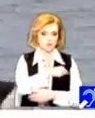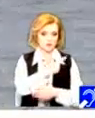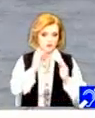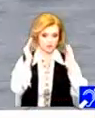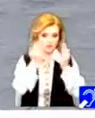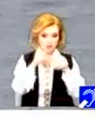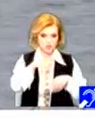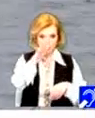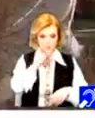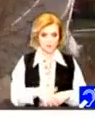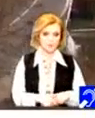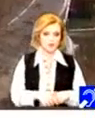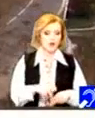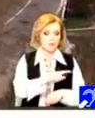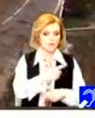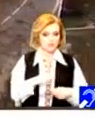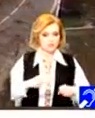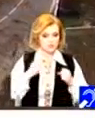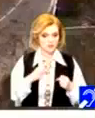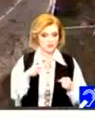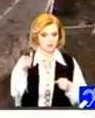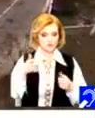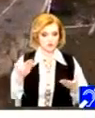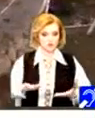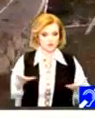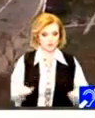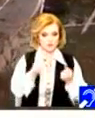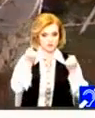din Chișinău, iar medicii se străduiesc acum să-i salveze